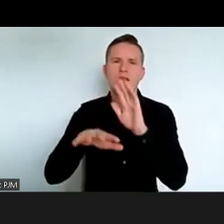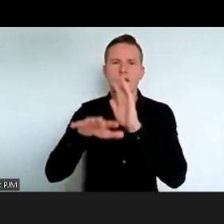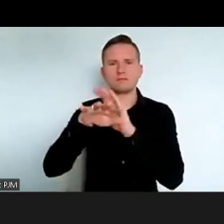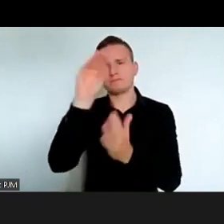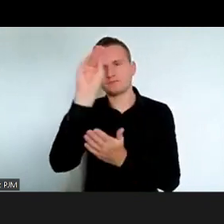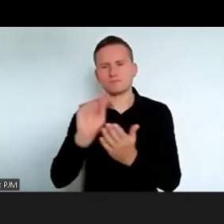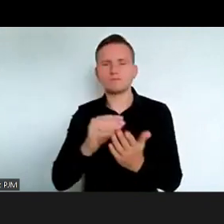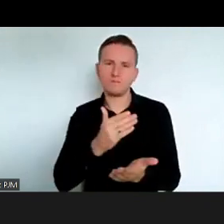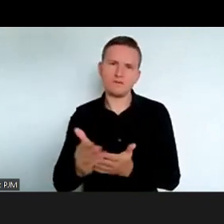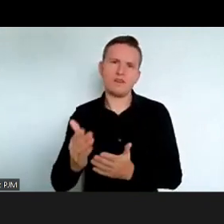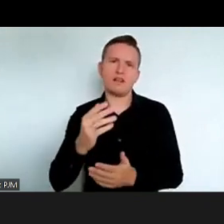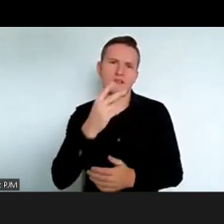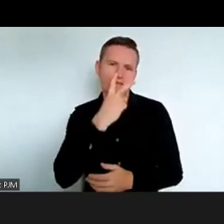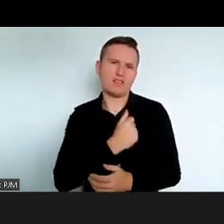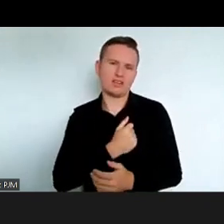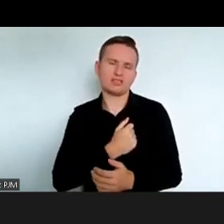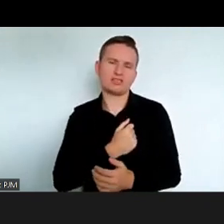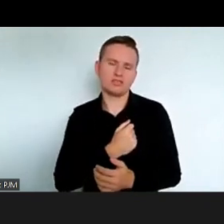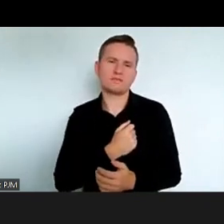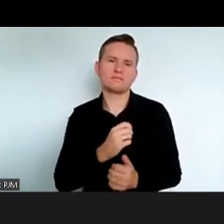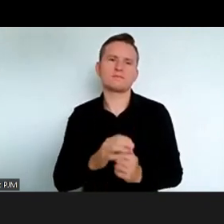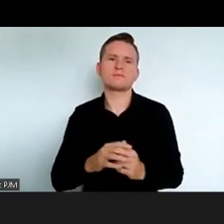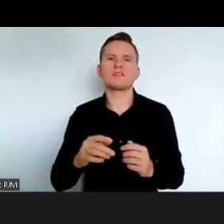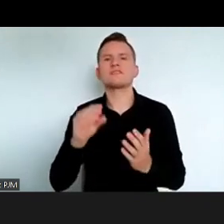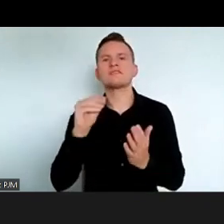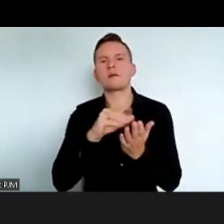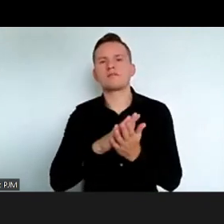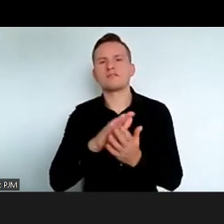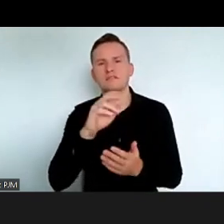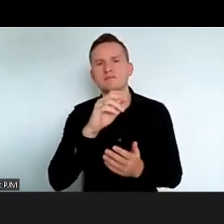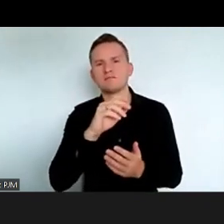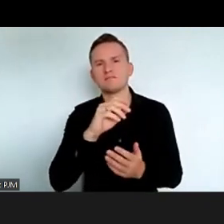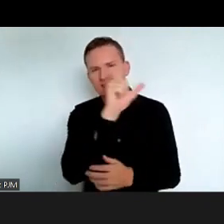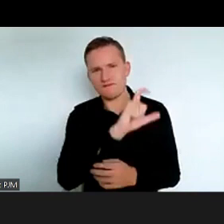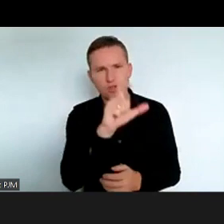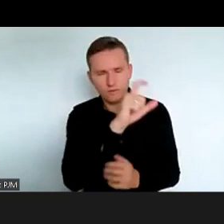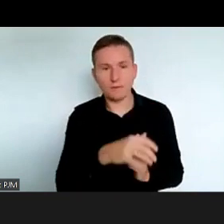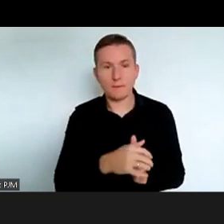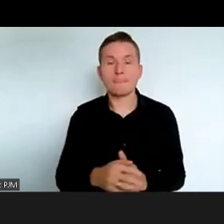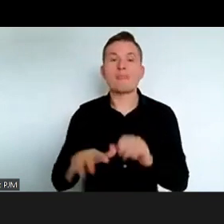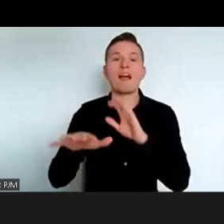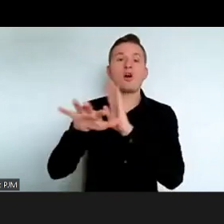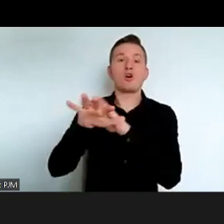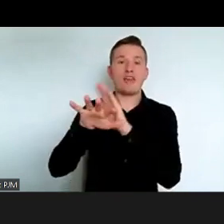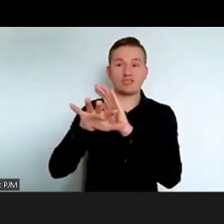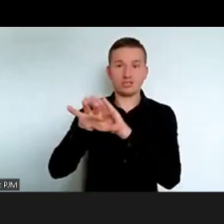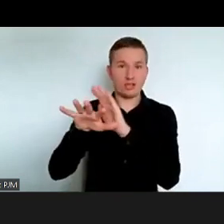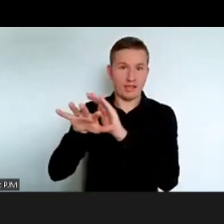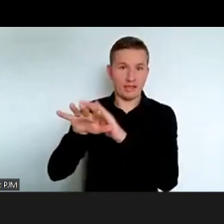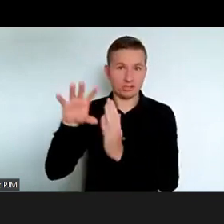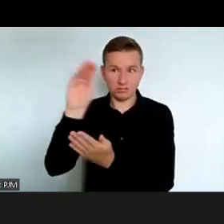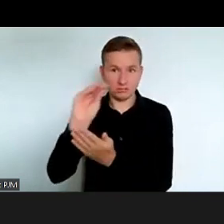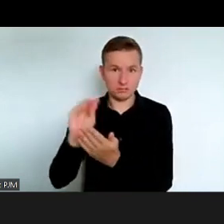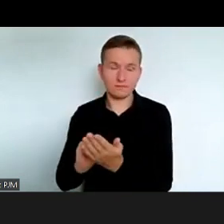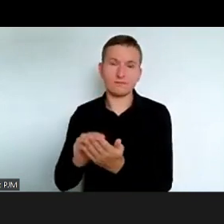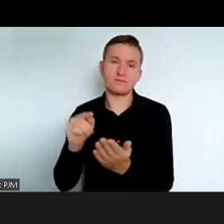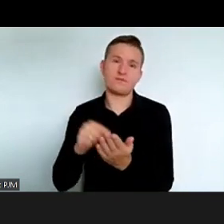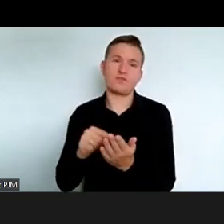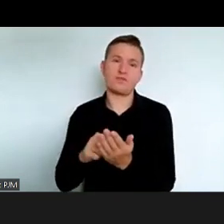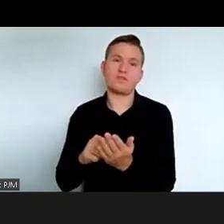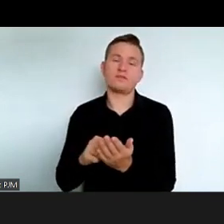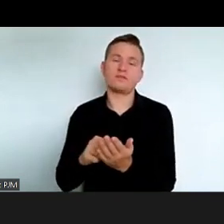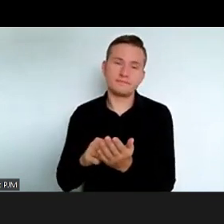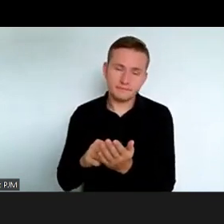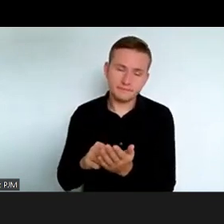o zapis w formie cyfrowej, natomiast w formie odręcznej. Dlatego to prosimy i to